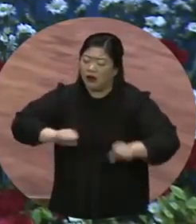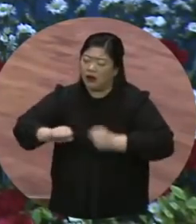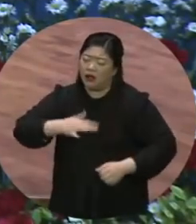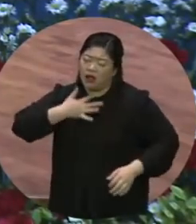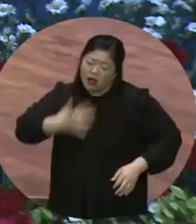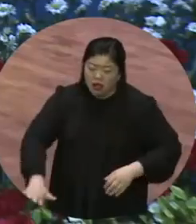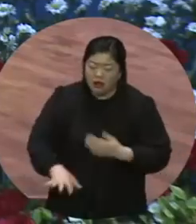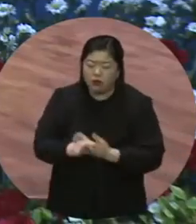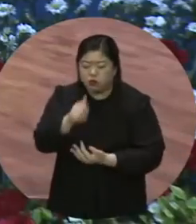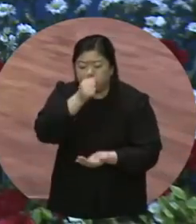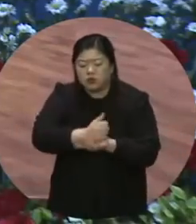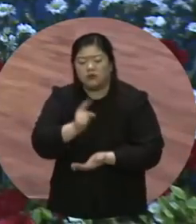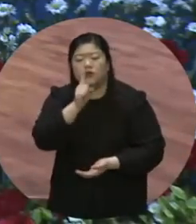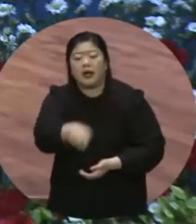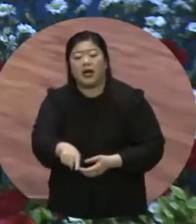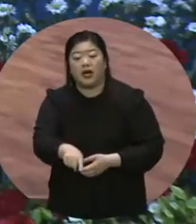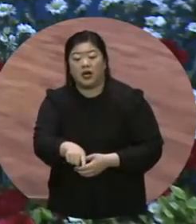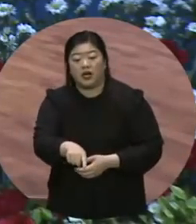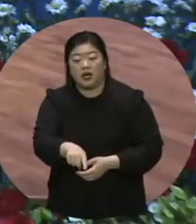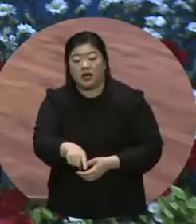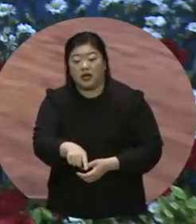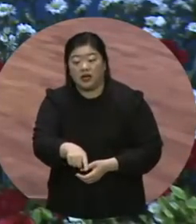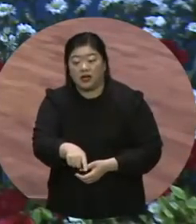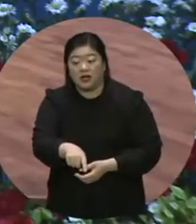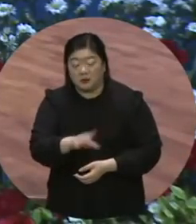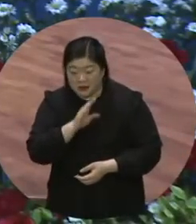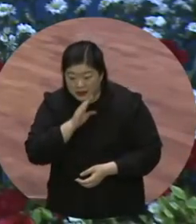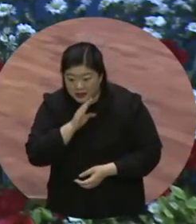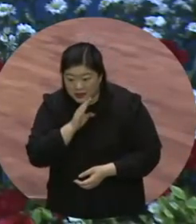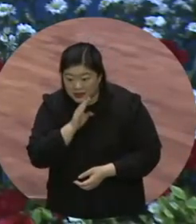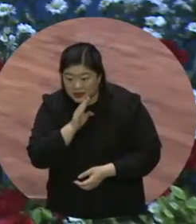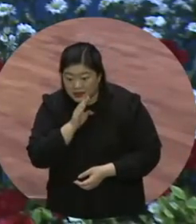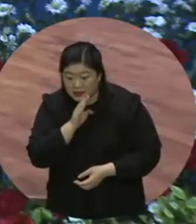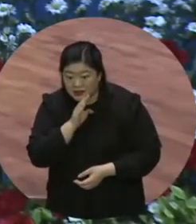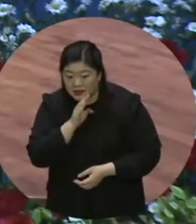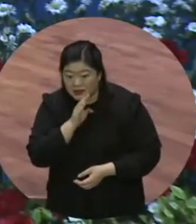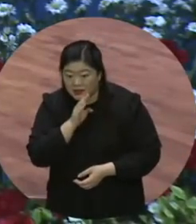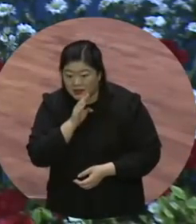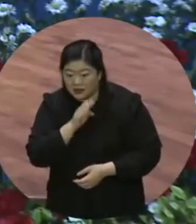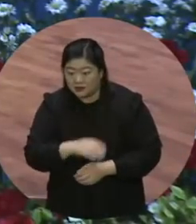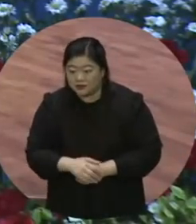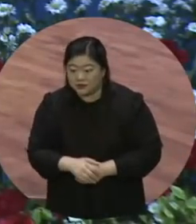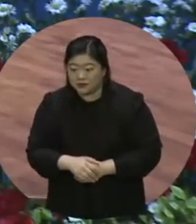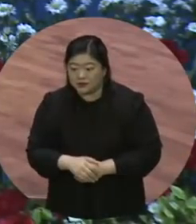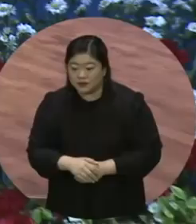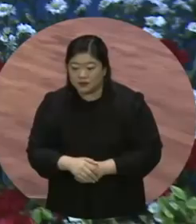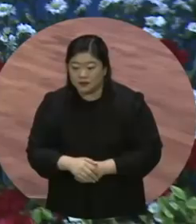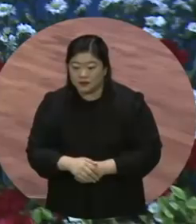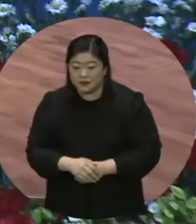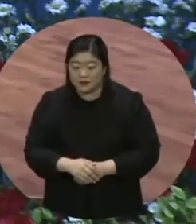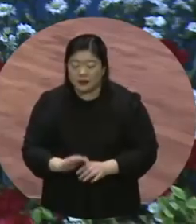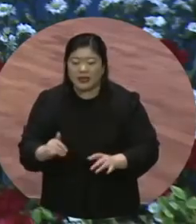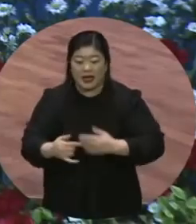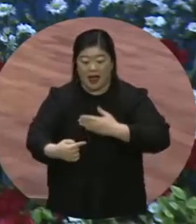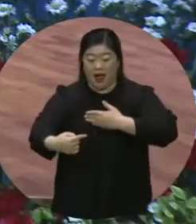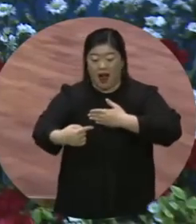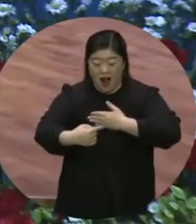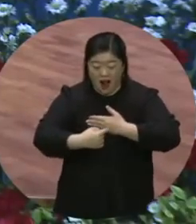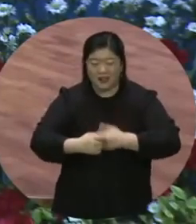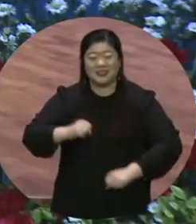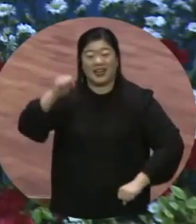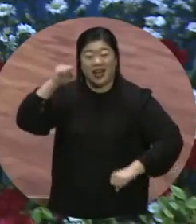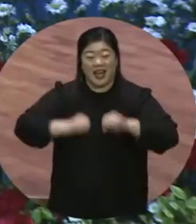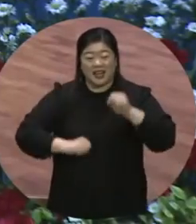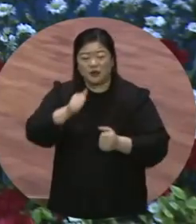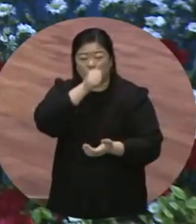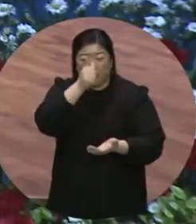하느냐? 자 이것은요 단순히 사람들은 육신의 눈으로만 보는 그 모습만